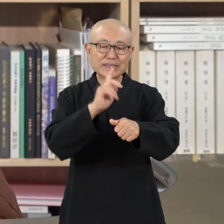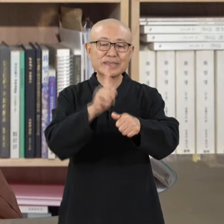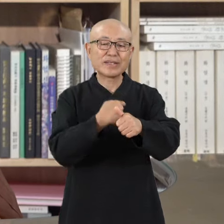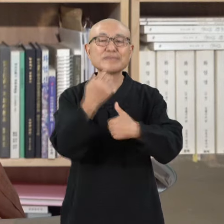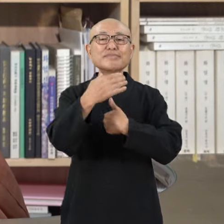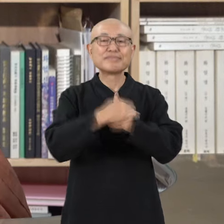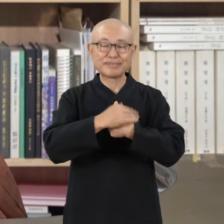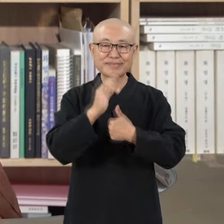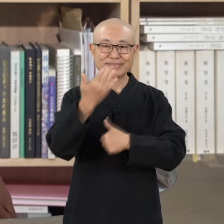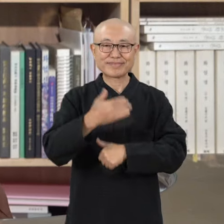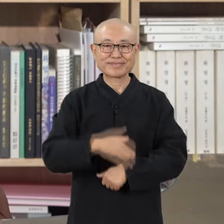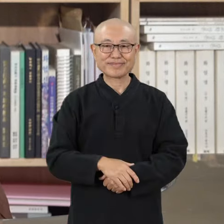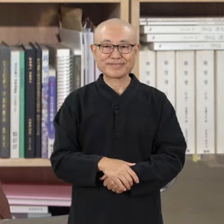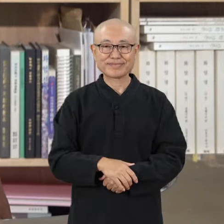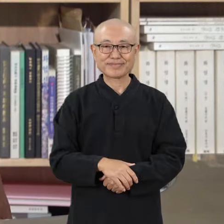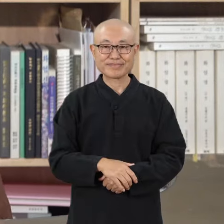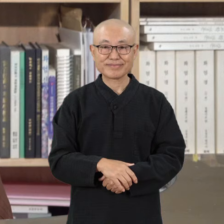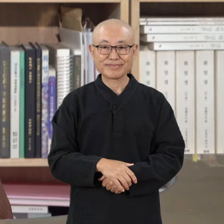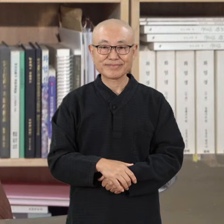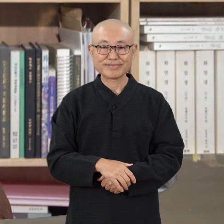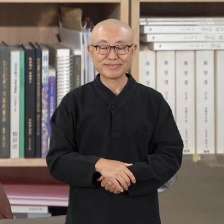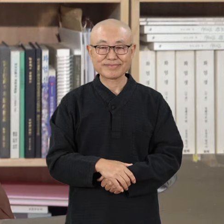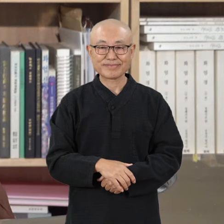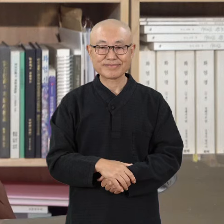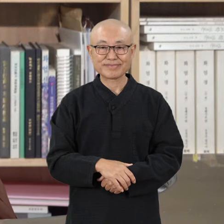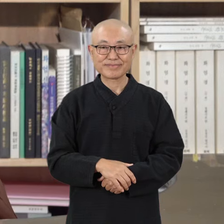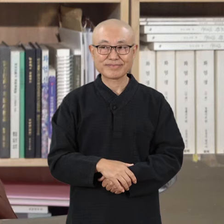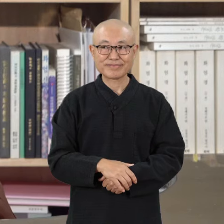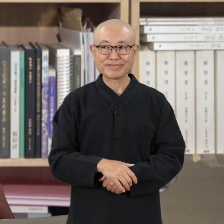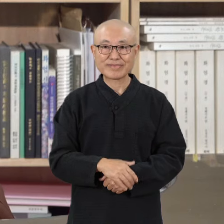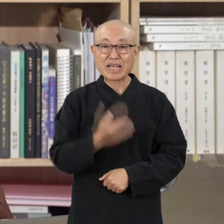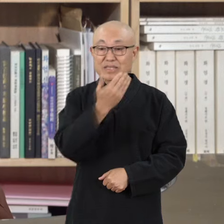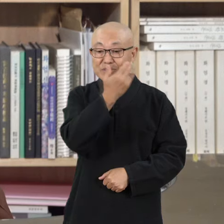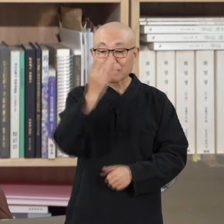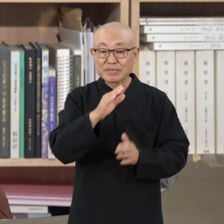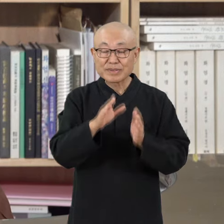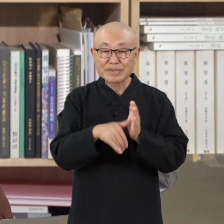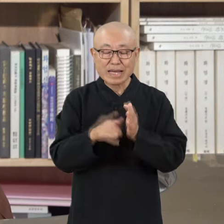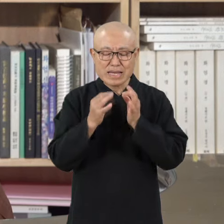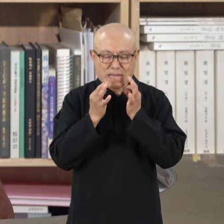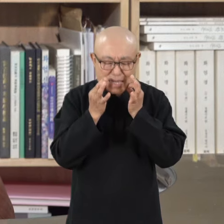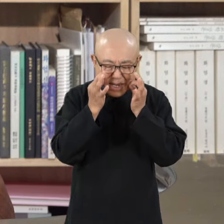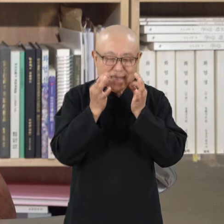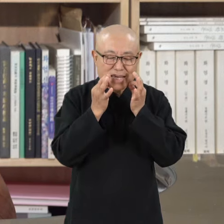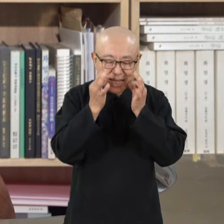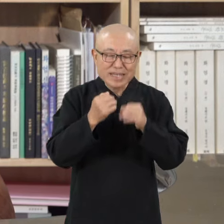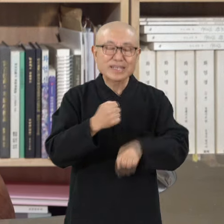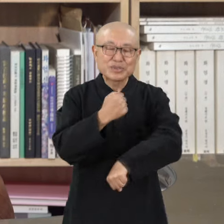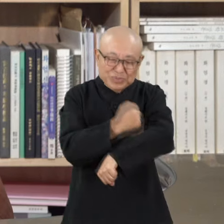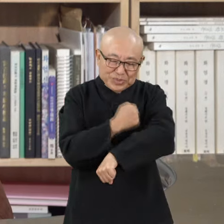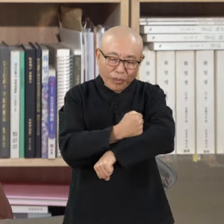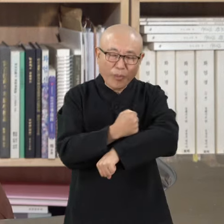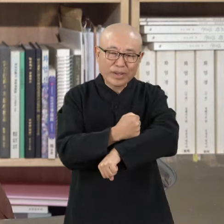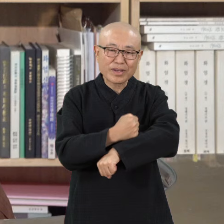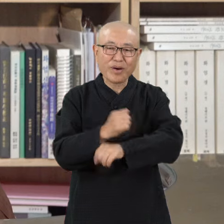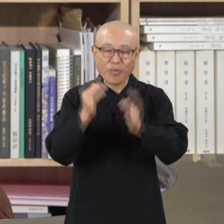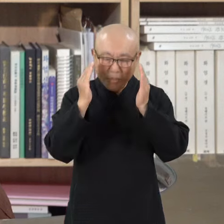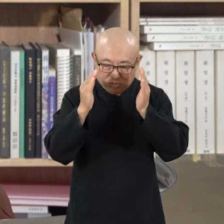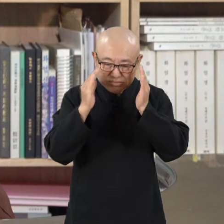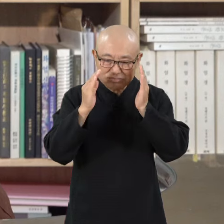아무것도 안 하면 아무 재산도 없어요. 또 젊은 나이에 부지런히 노력해서 학식을 높이고